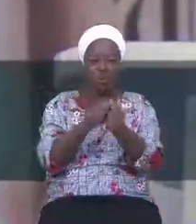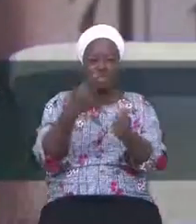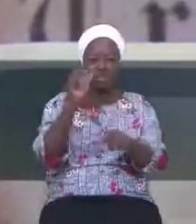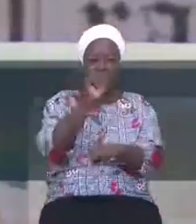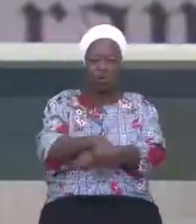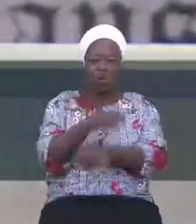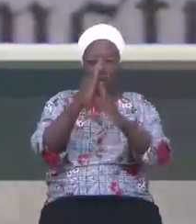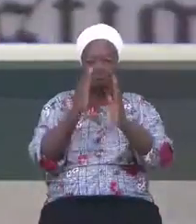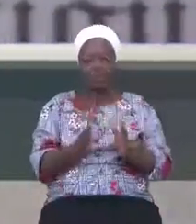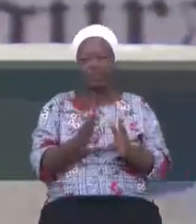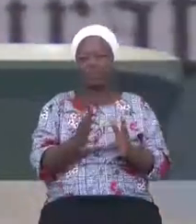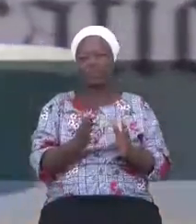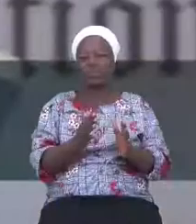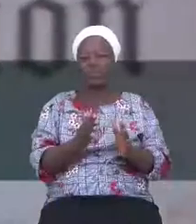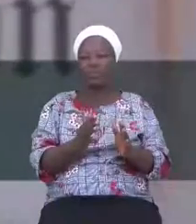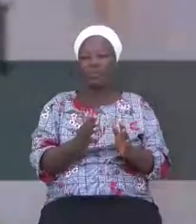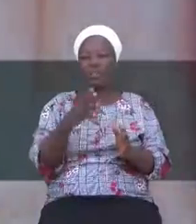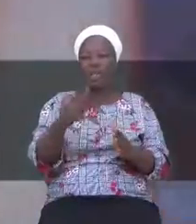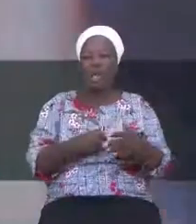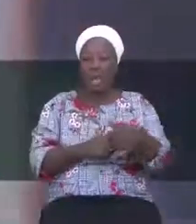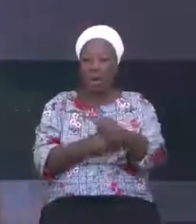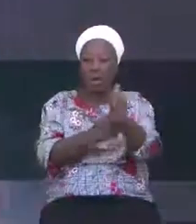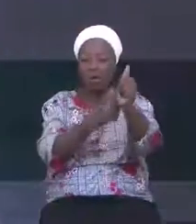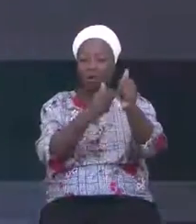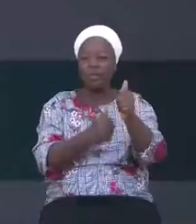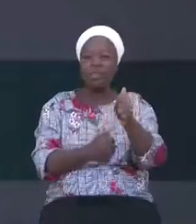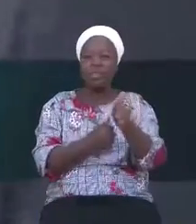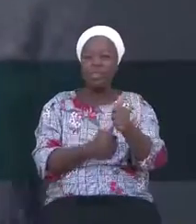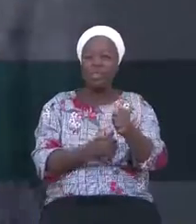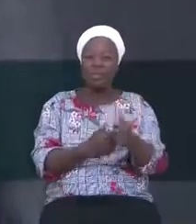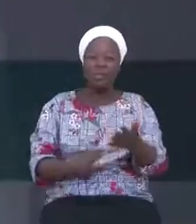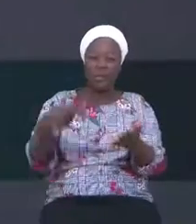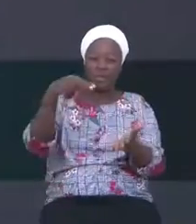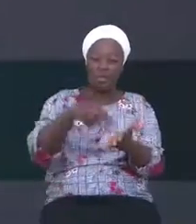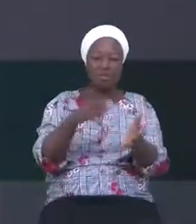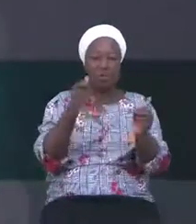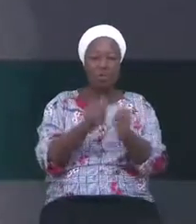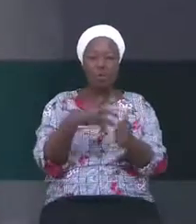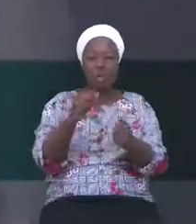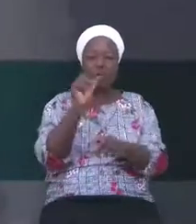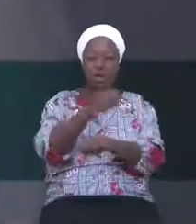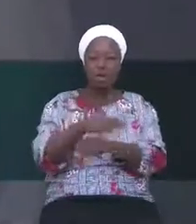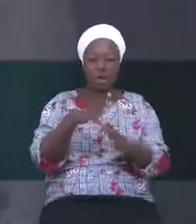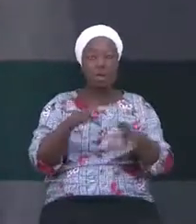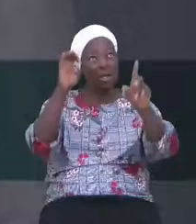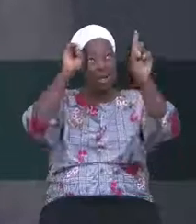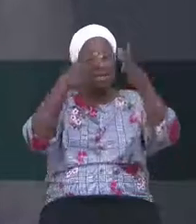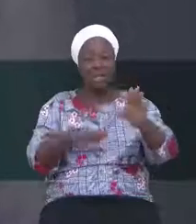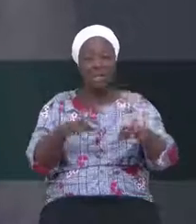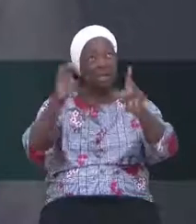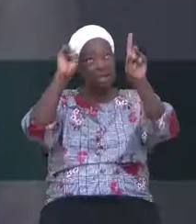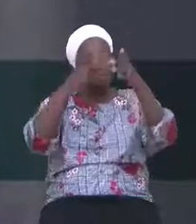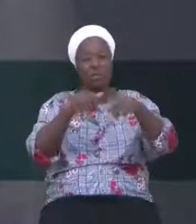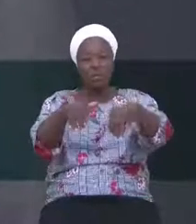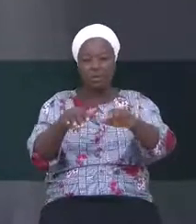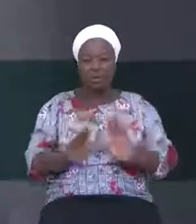La résurrection qui accompagne le vainqueur. Il est mort, il a été enseveli, il est ressuscité